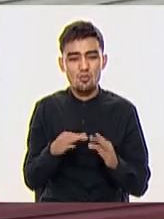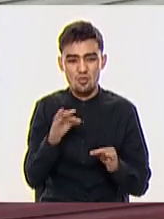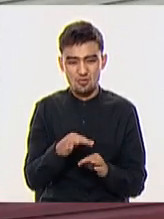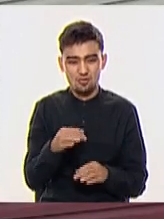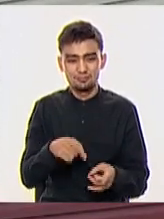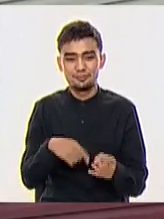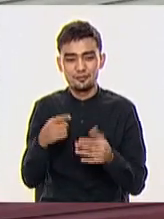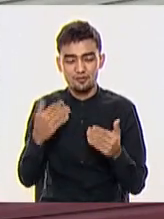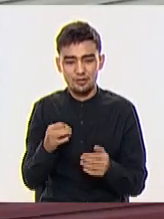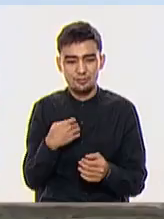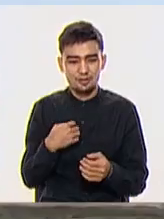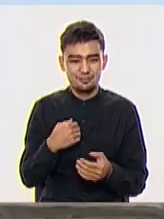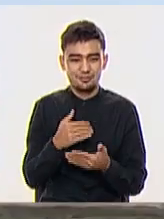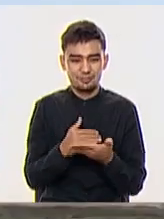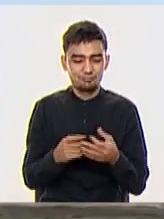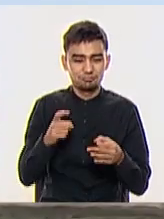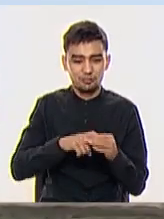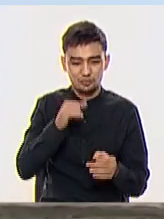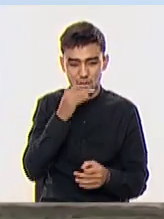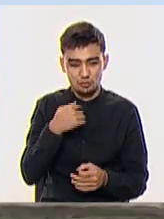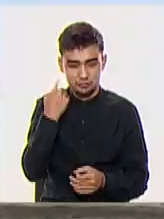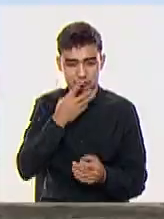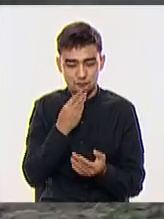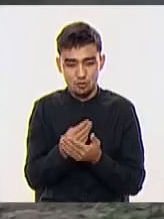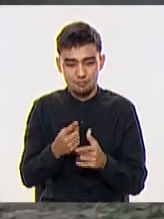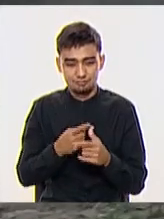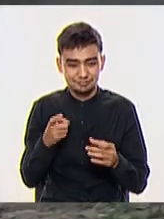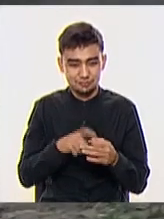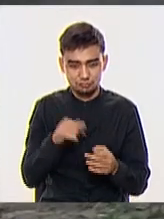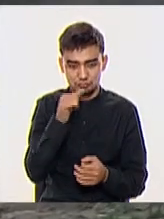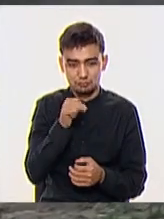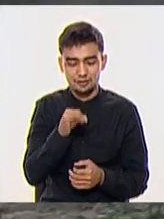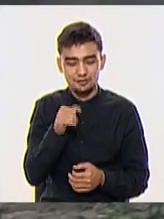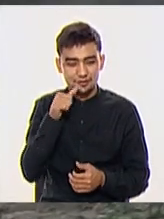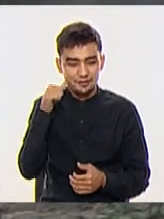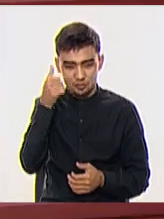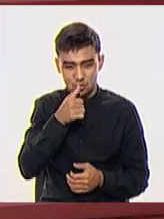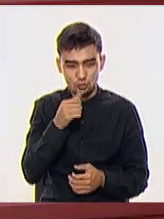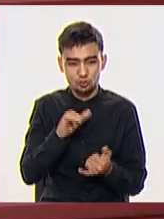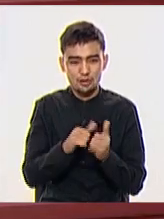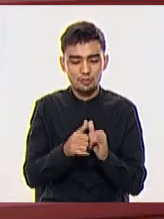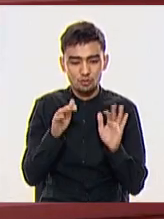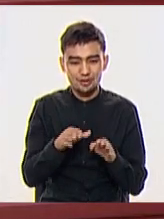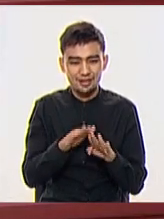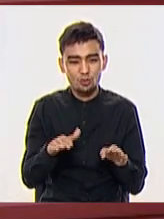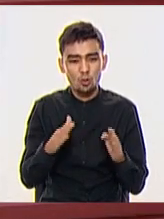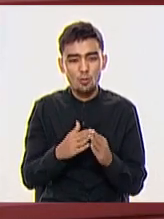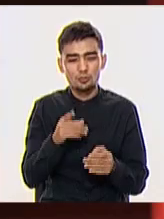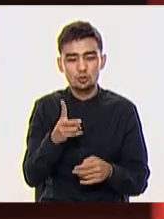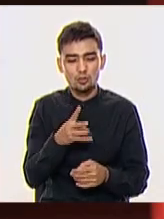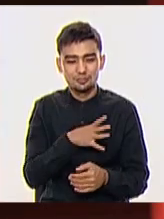тұрақты тіркеуге тұра алмайды. Енді оған жекешелендіру мәселесі тағы қосылыпты. Ал өткен жылы Өскеменде жетімдер үйінде